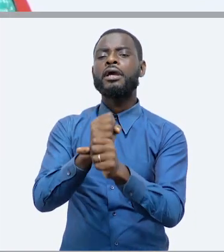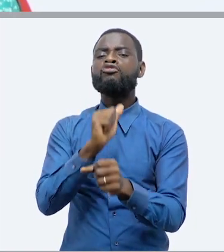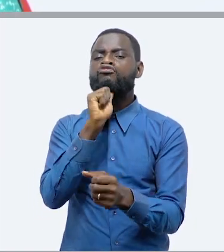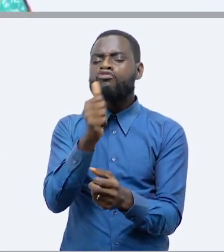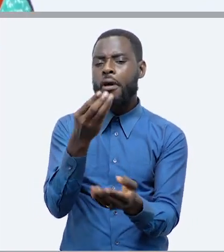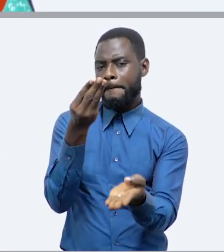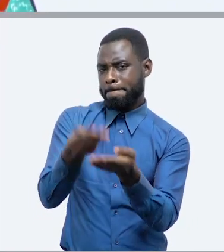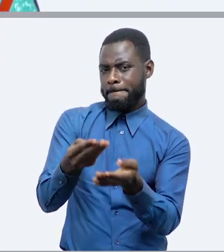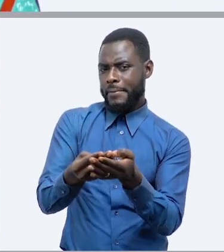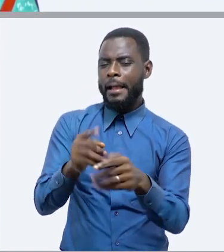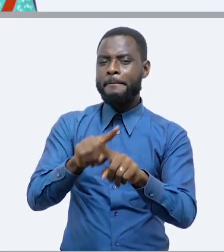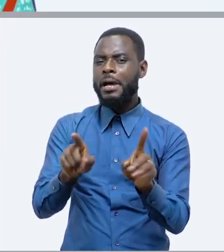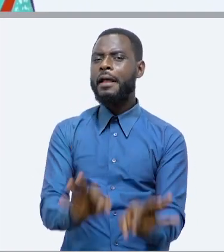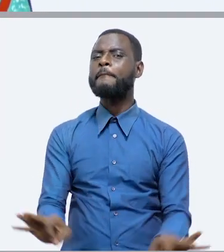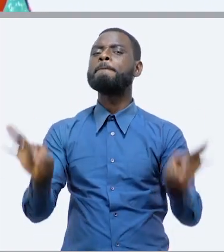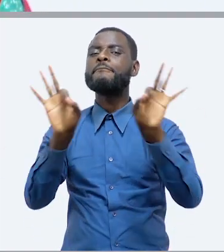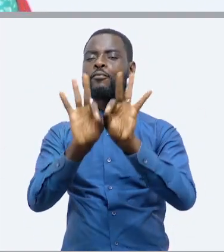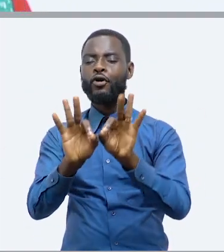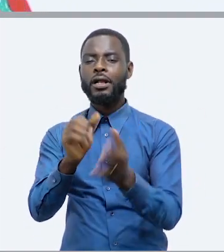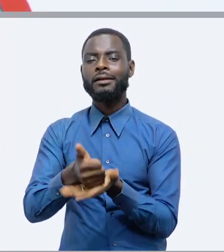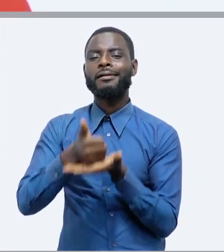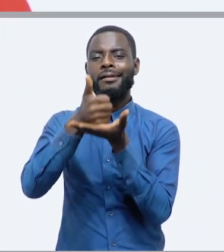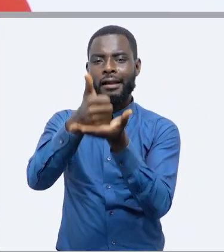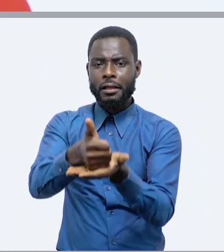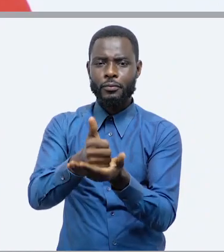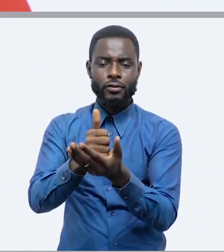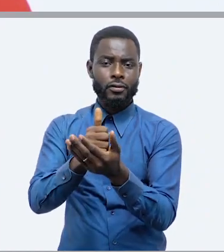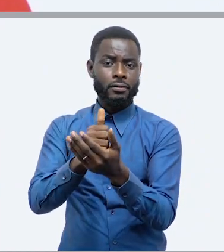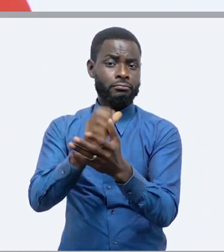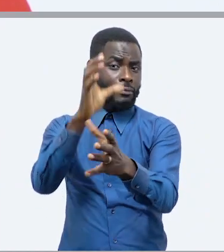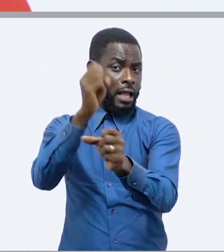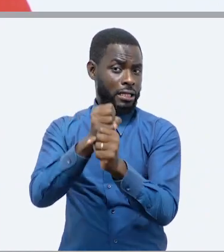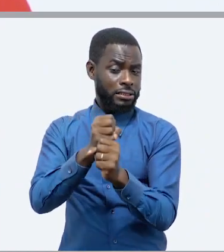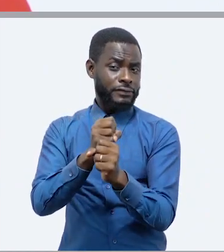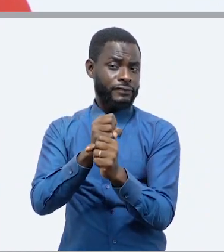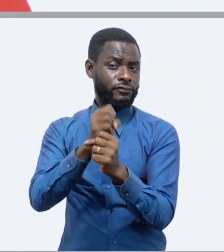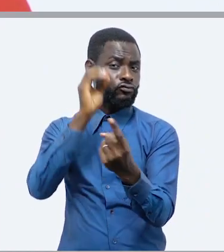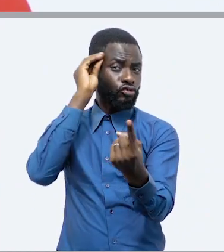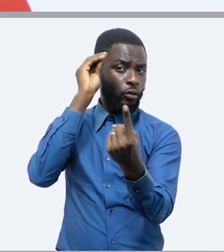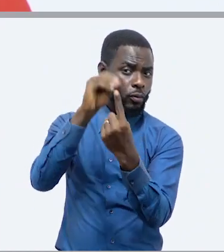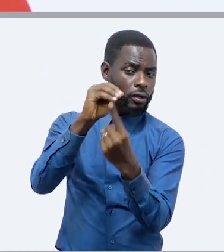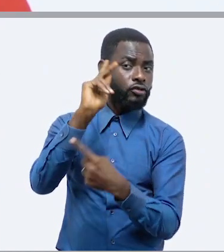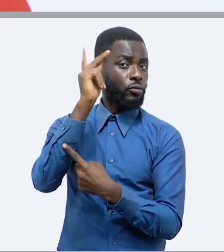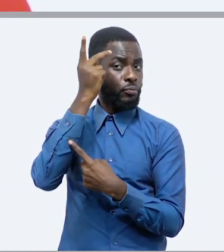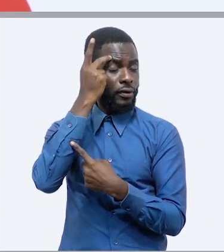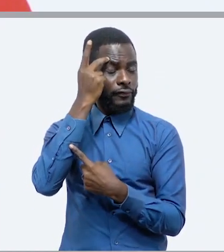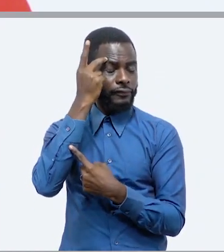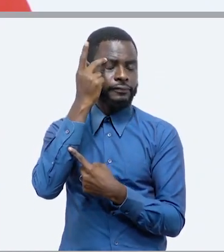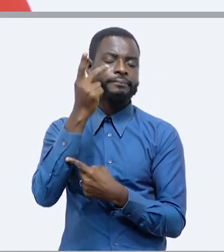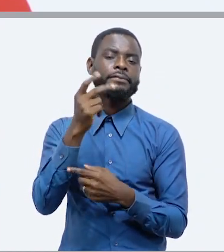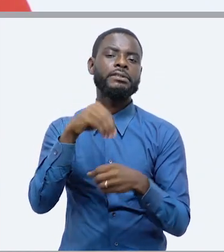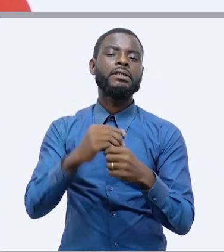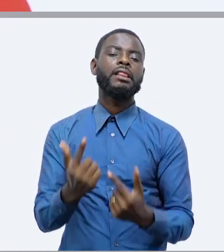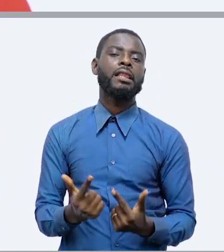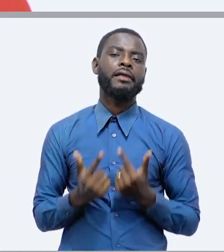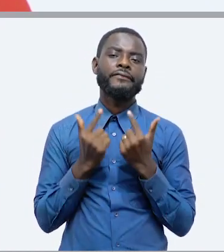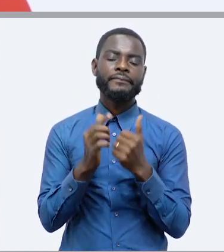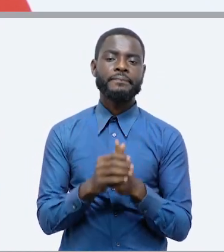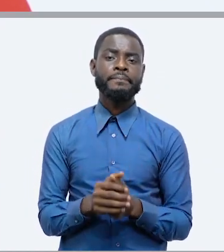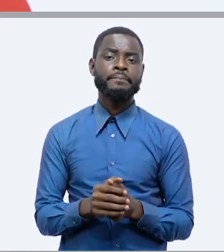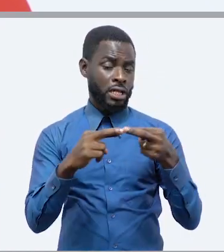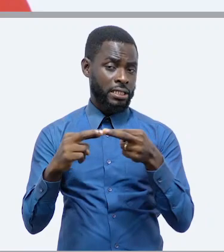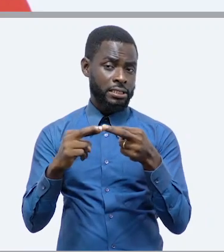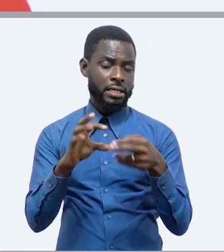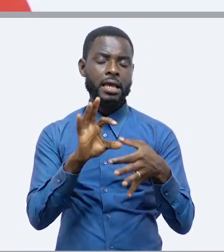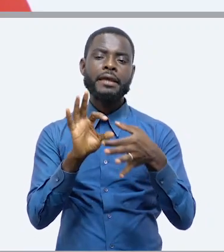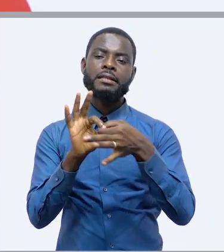wanye watwa na nyo bo ne wo mashi jokban. Bo na fe, e ba hiya, ake ona moko oke wye. Oba lehe